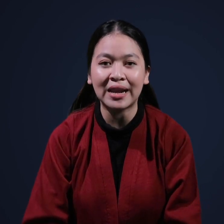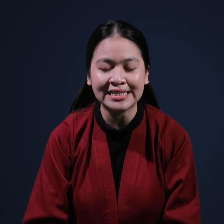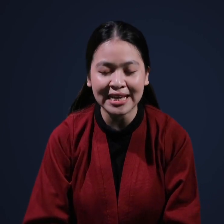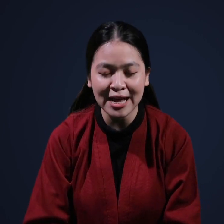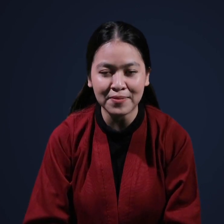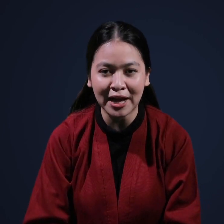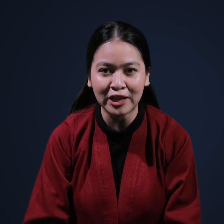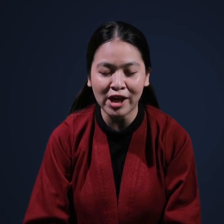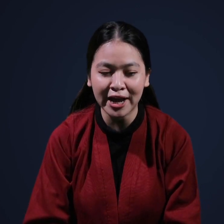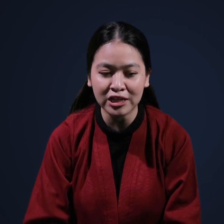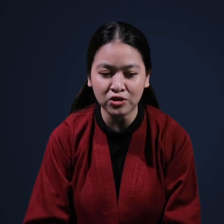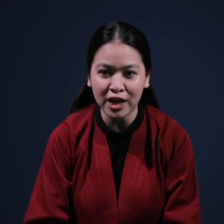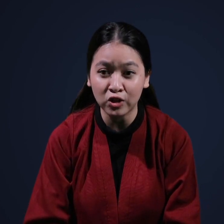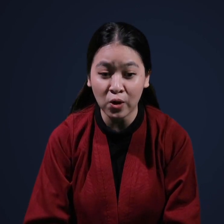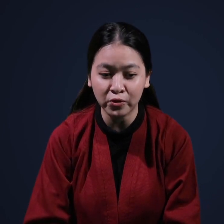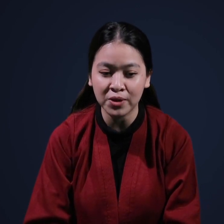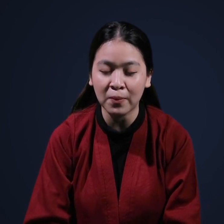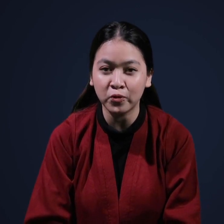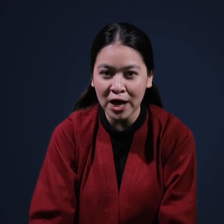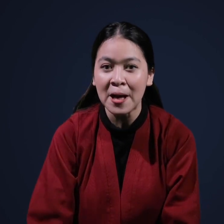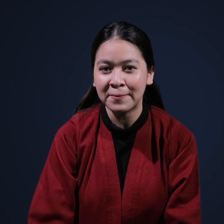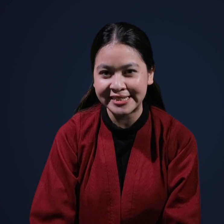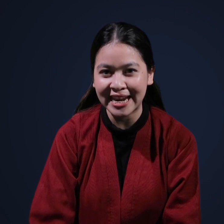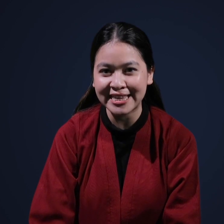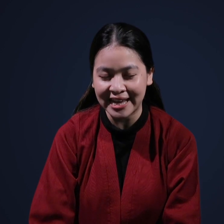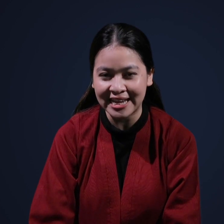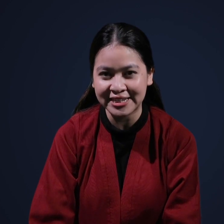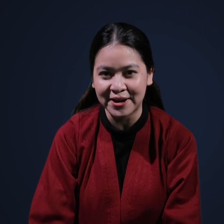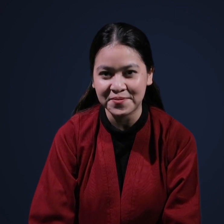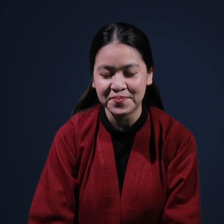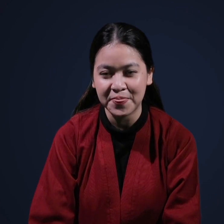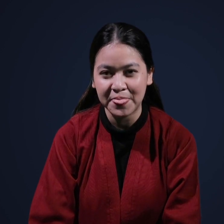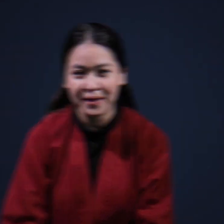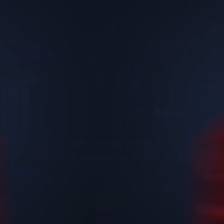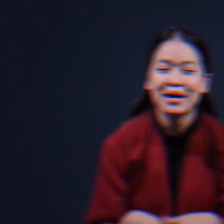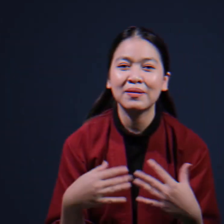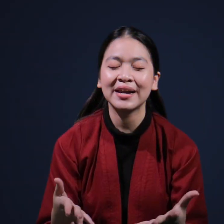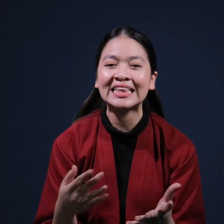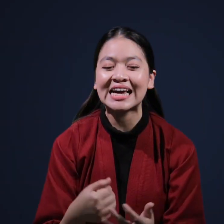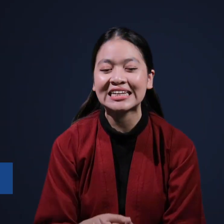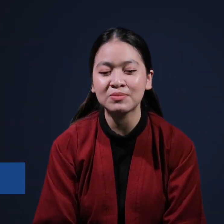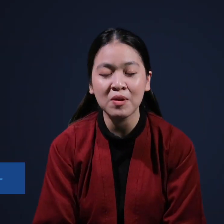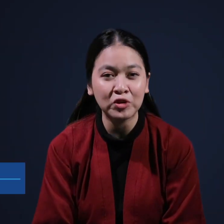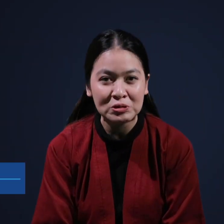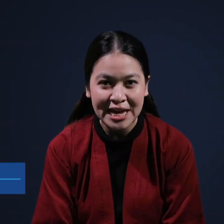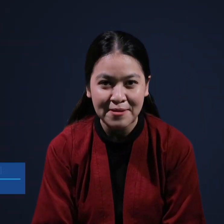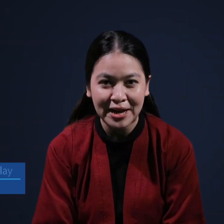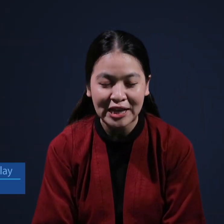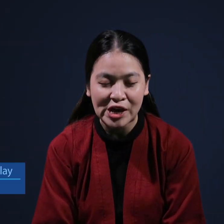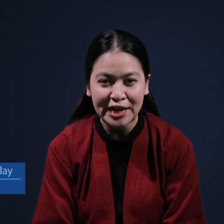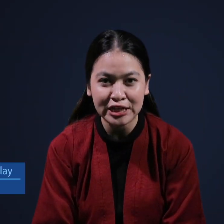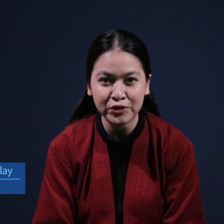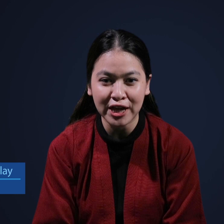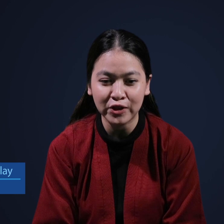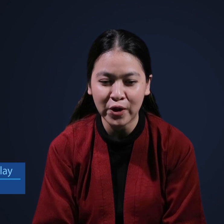semoga pelaksanaan Pekan Olahraga Nasional 20 di Papua berjalan dengan lancar. Pemerintah resmi memutuskan